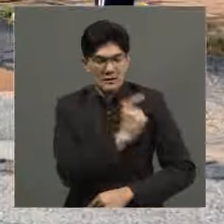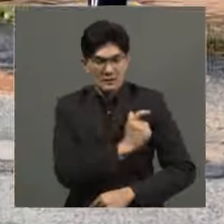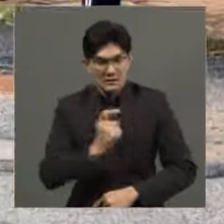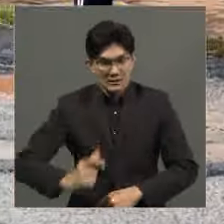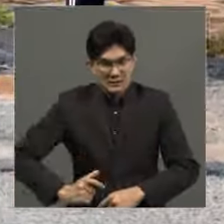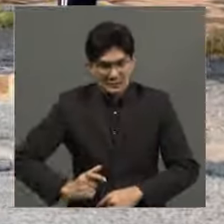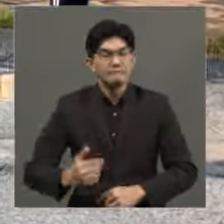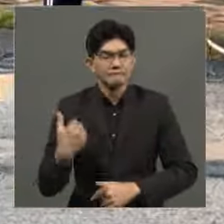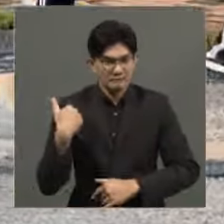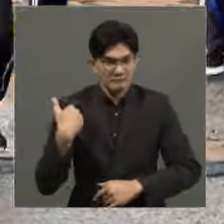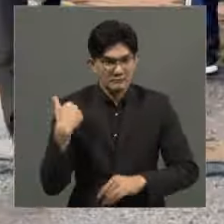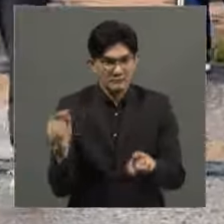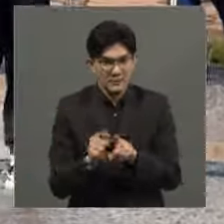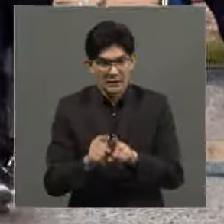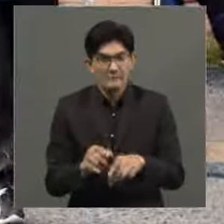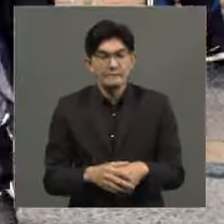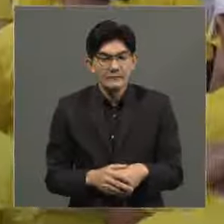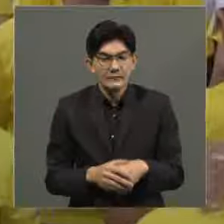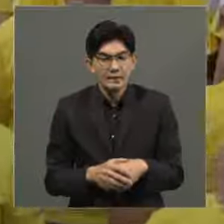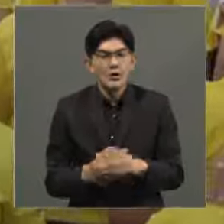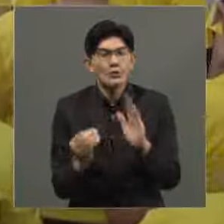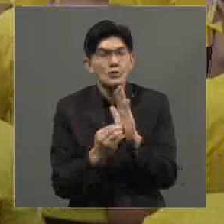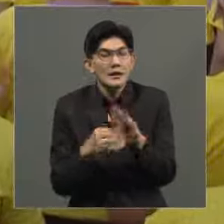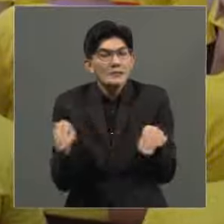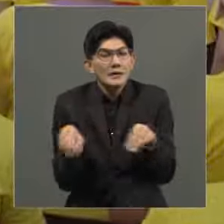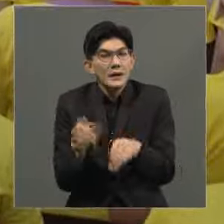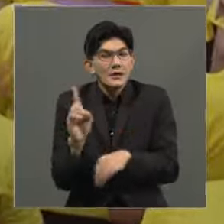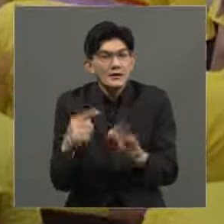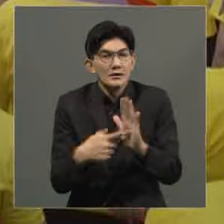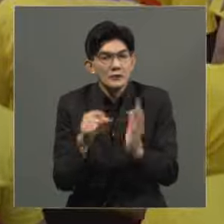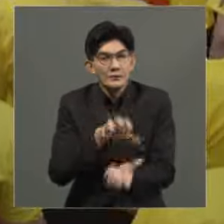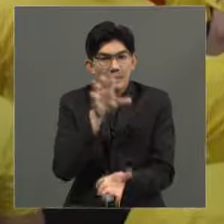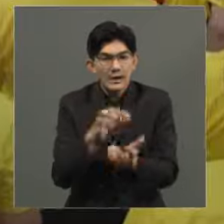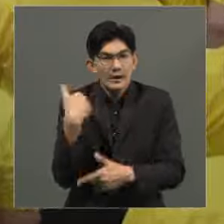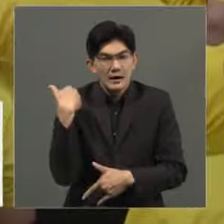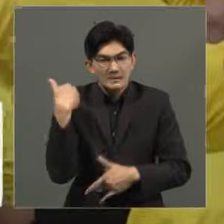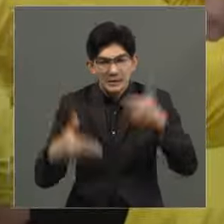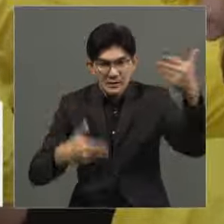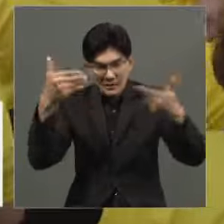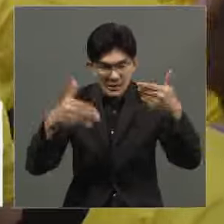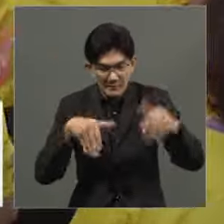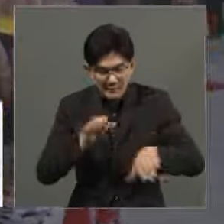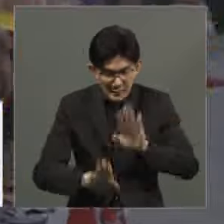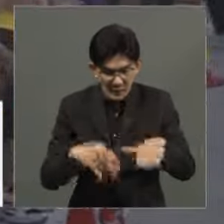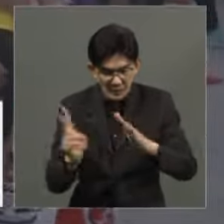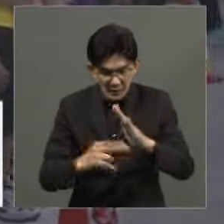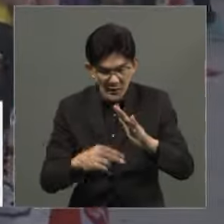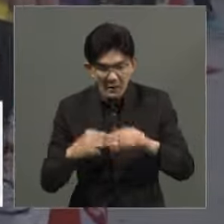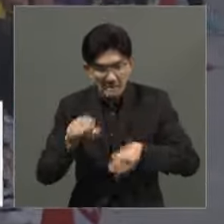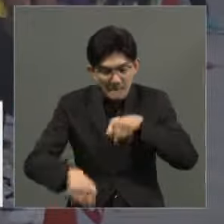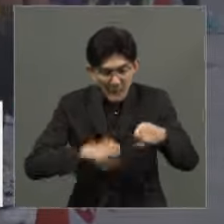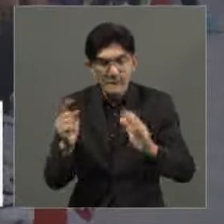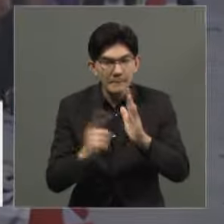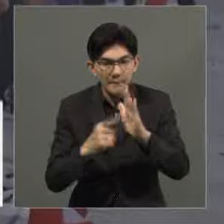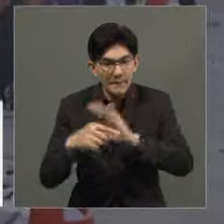เจ้าอยู่หัวนะครับส่วนใกล้ๆกรุงเทพฯอย่างสมุปราการนะครับกิจกรรมเดินวิ่งปั่นป้องกันอพาตครั้งที่ 10เฉลิมพระ